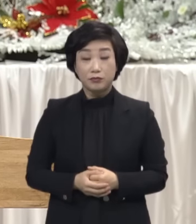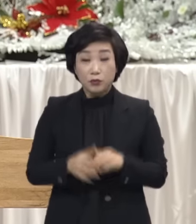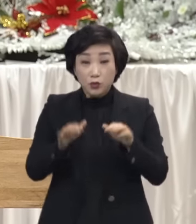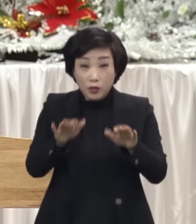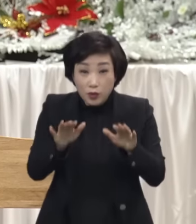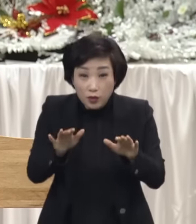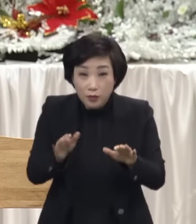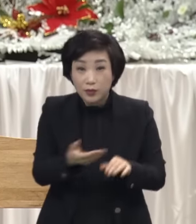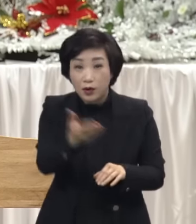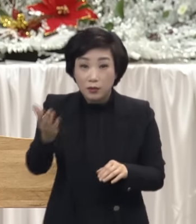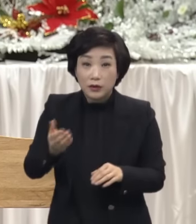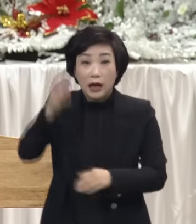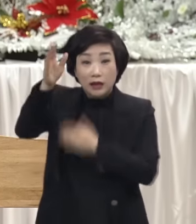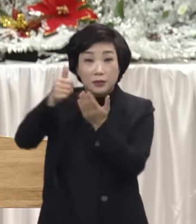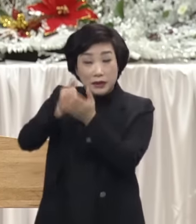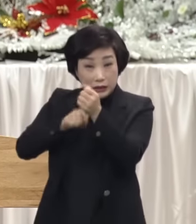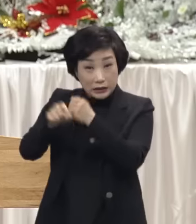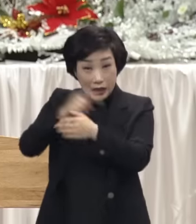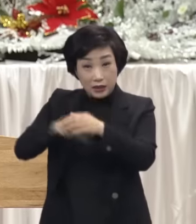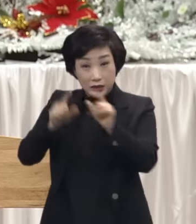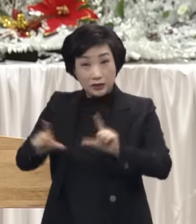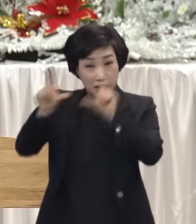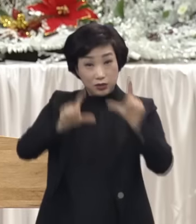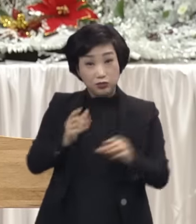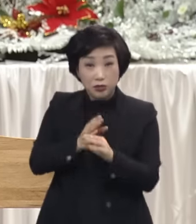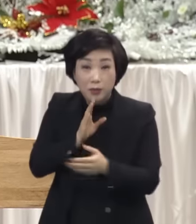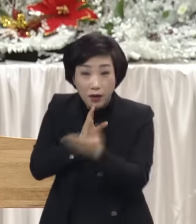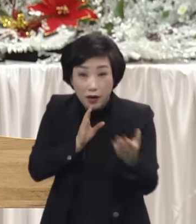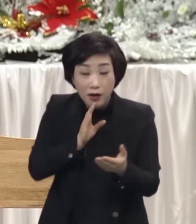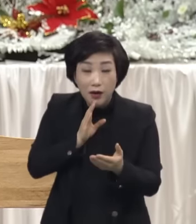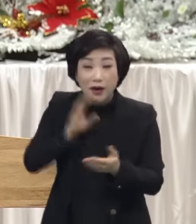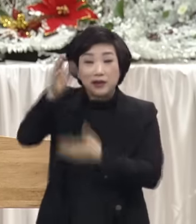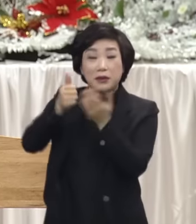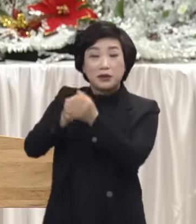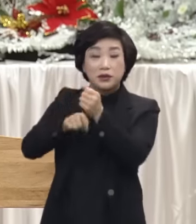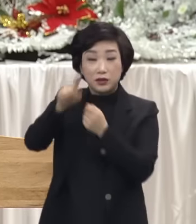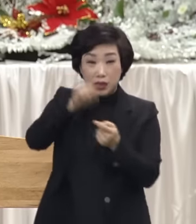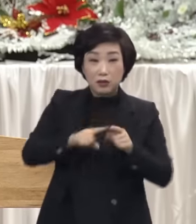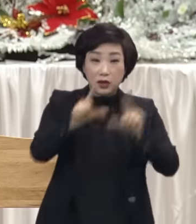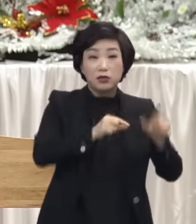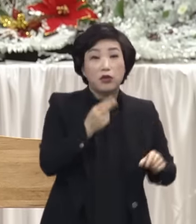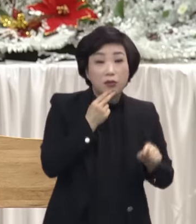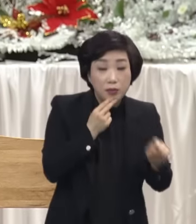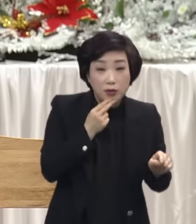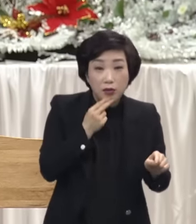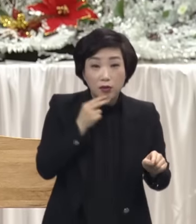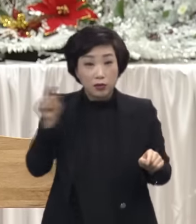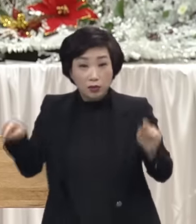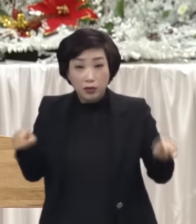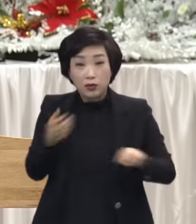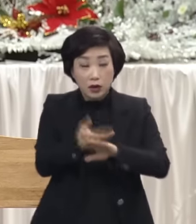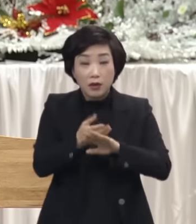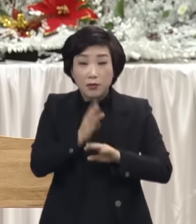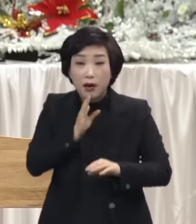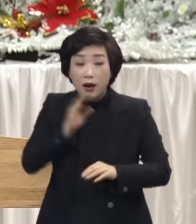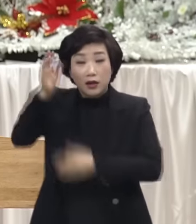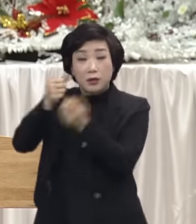지금 하나님의 뜻대로 살든 하나님의 뜻대로 안 살든 하나님의 피조물로